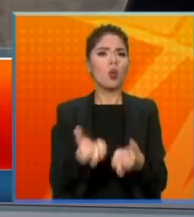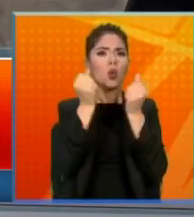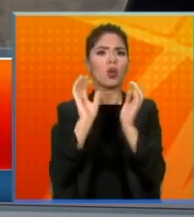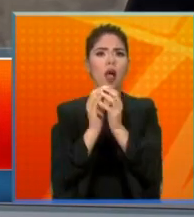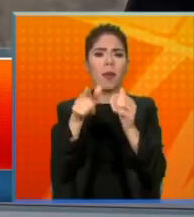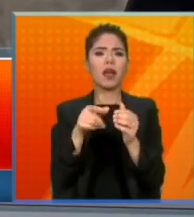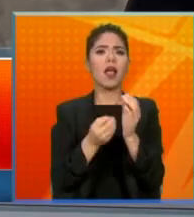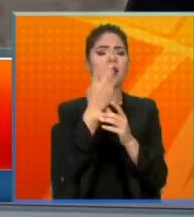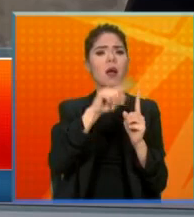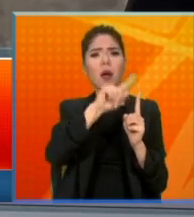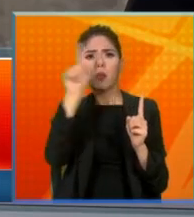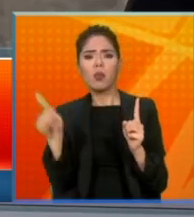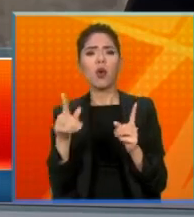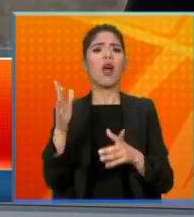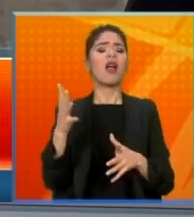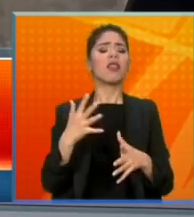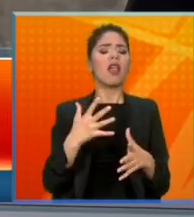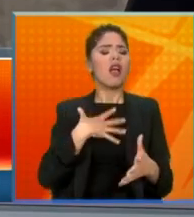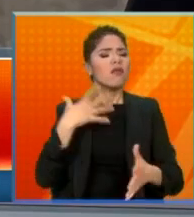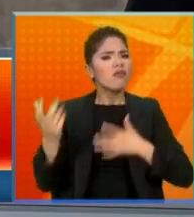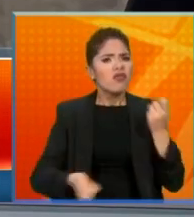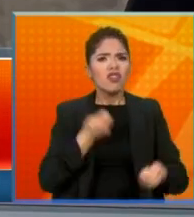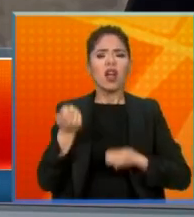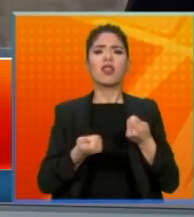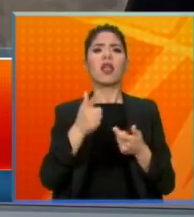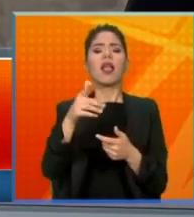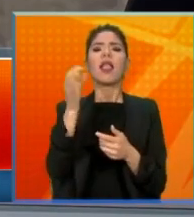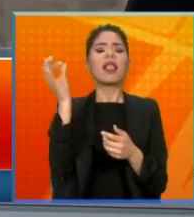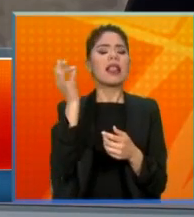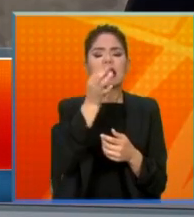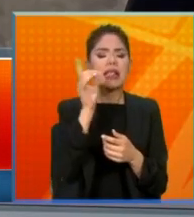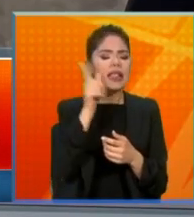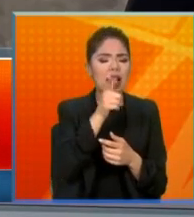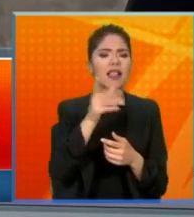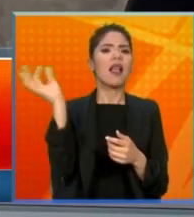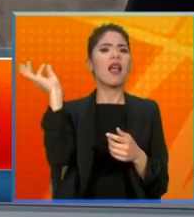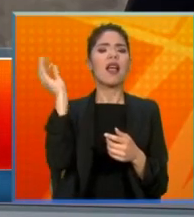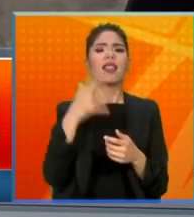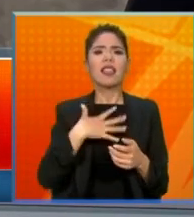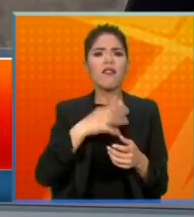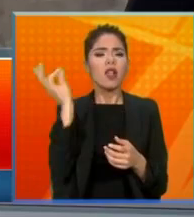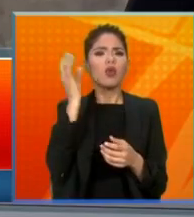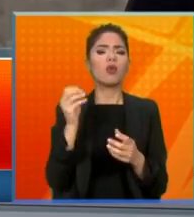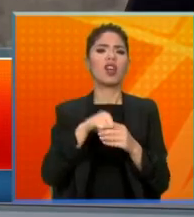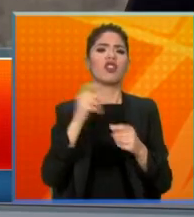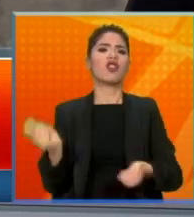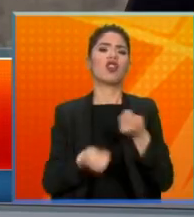yana canla başla enkazdan bir ses duyabilmek için, bir nefese ulaşabilmek için çabalıyor.